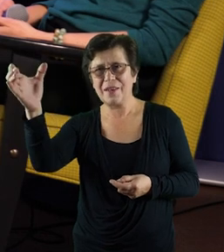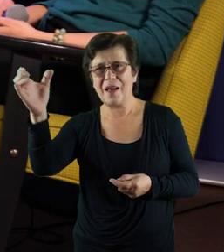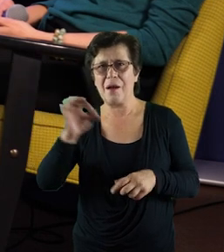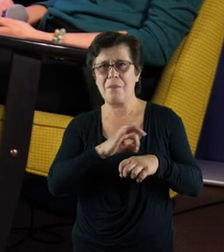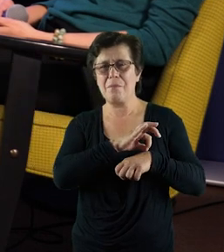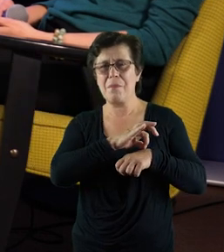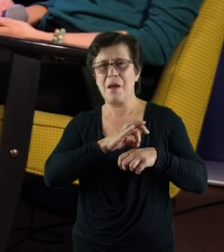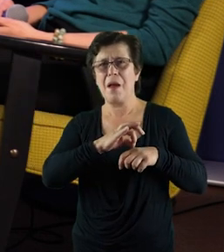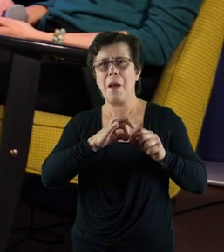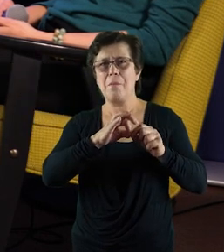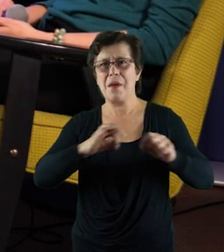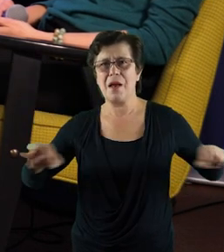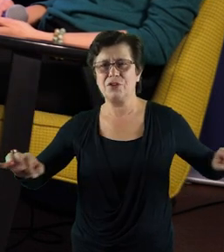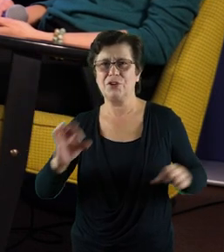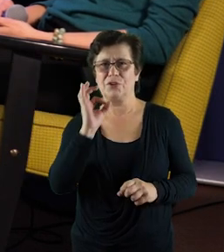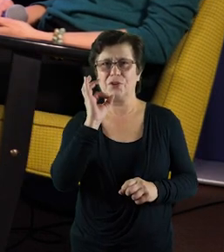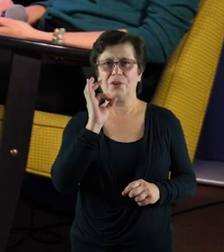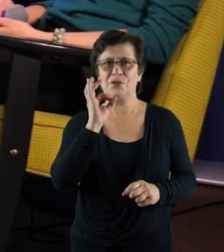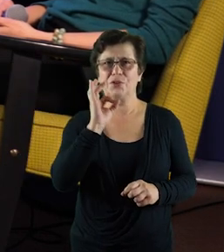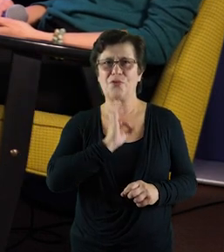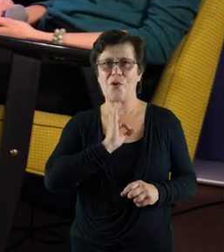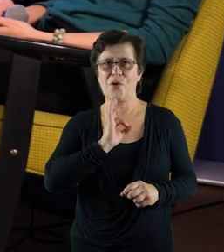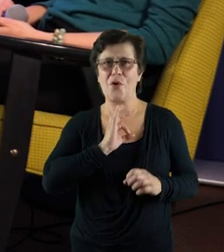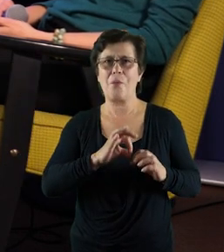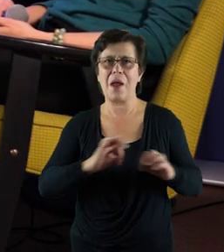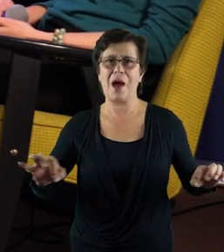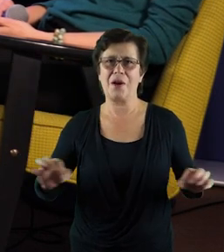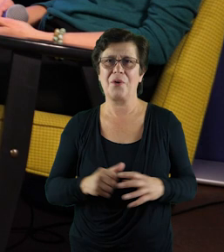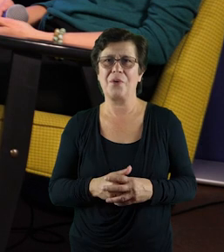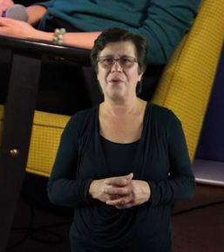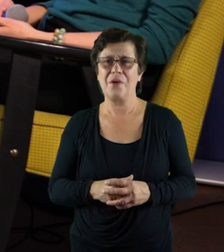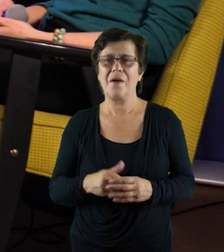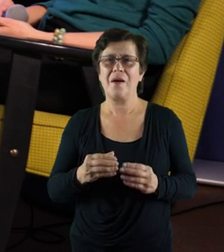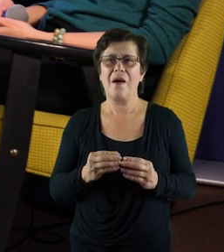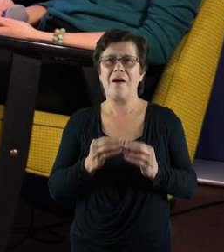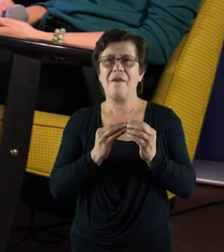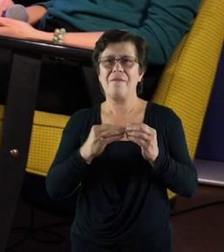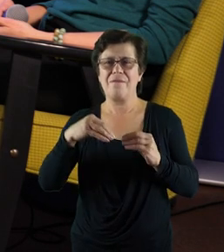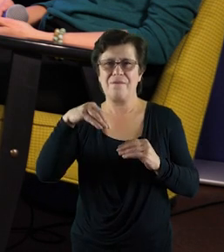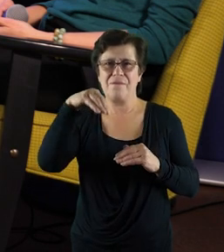z tego, co czytałam, to większość młodych bała się krytyki Przybosia. No bo on był